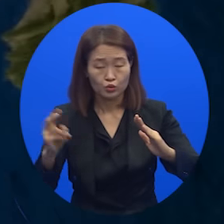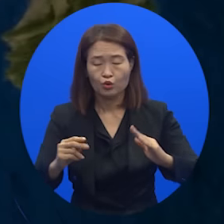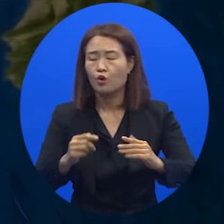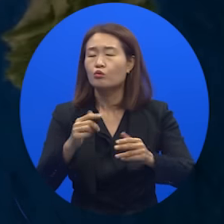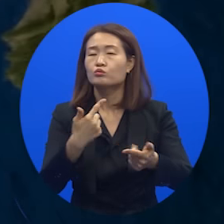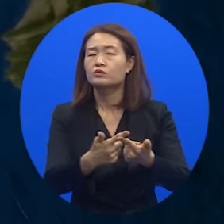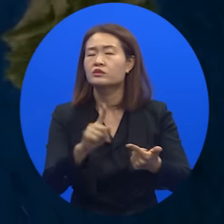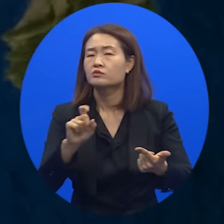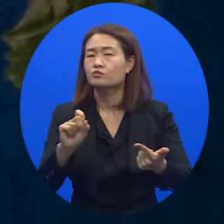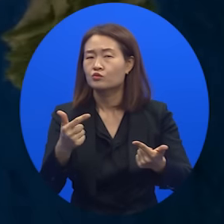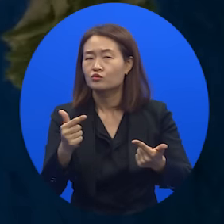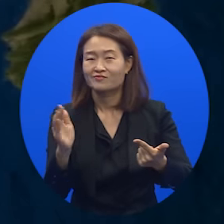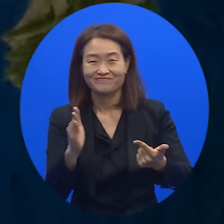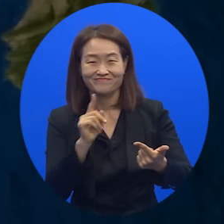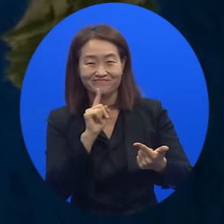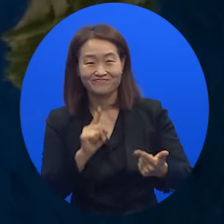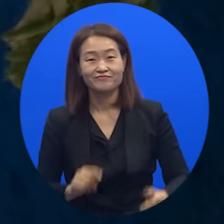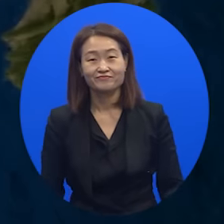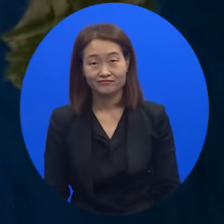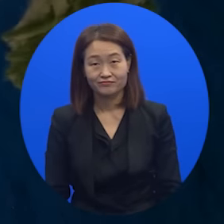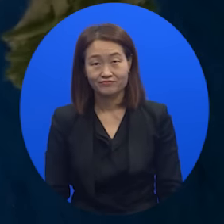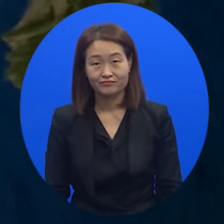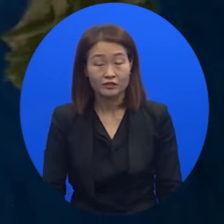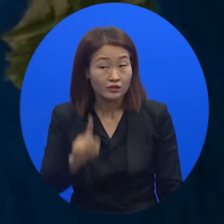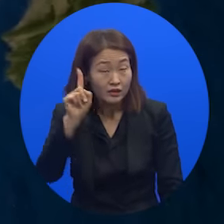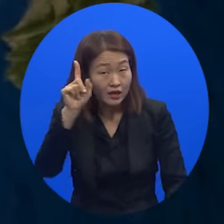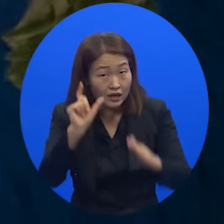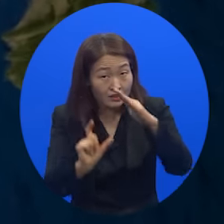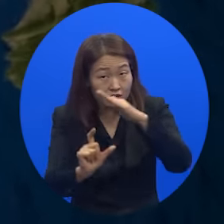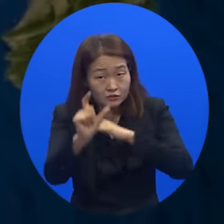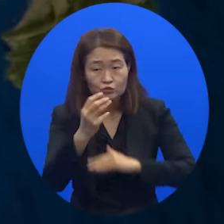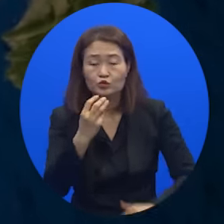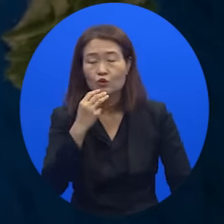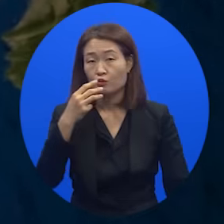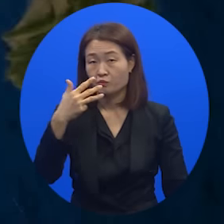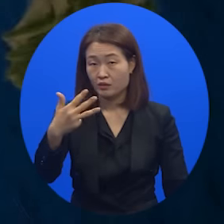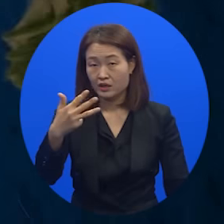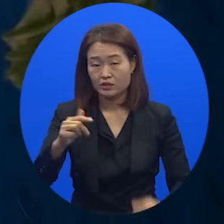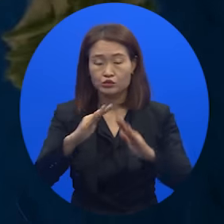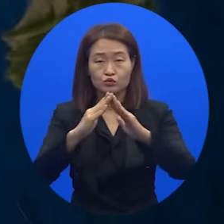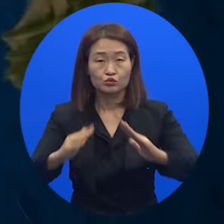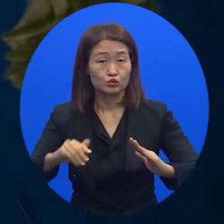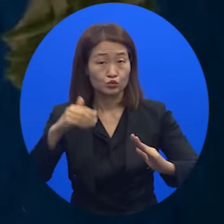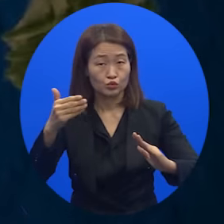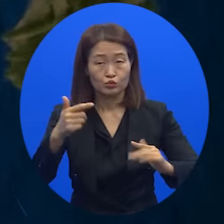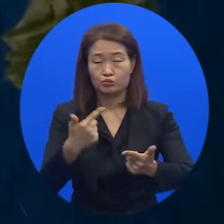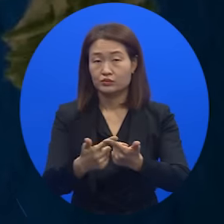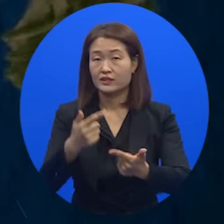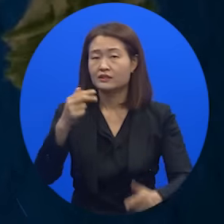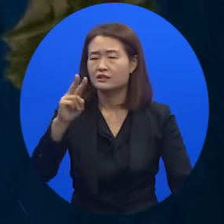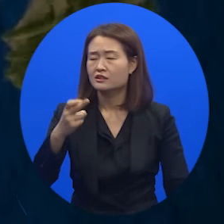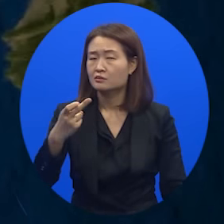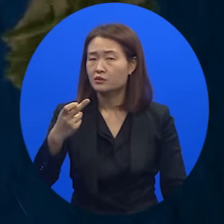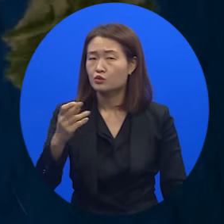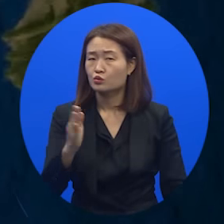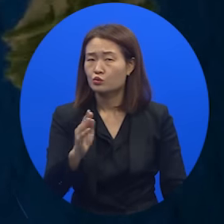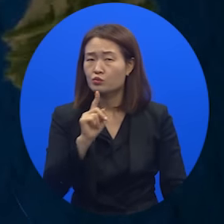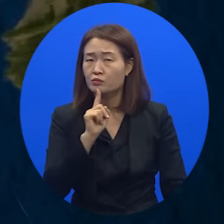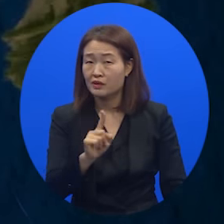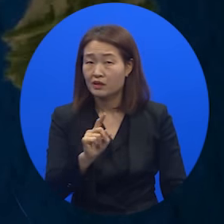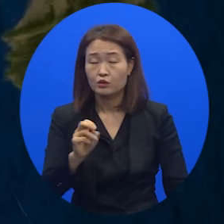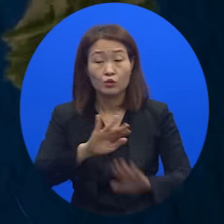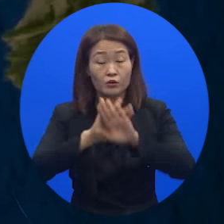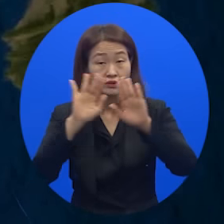15도 부산 16도 예상됩니다 내일 아침 서울은 8도 전주 9도 부산 12도 가